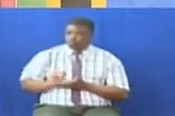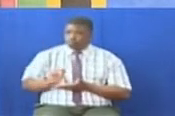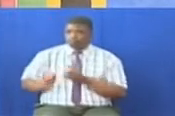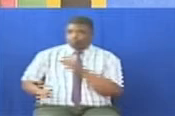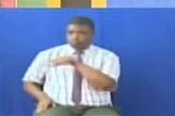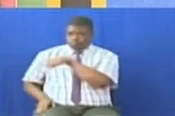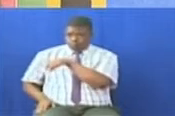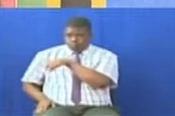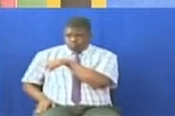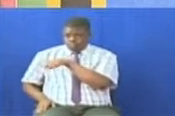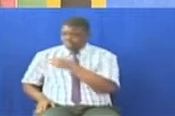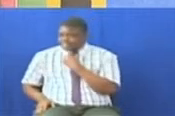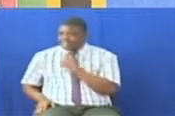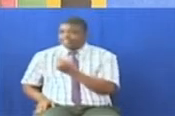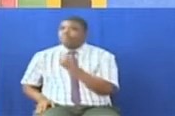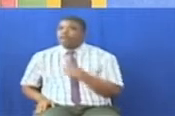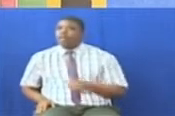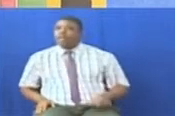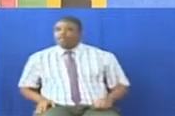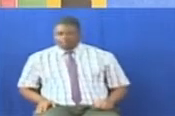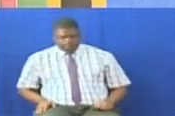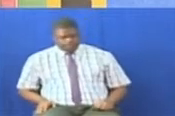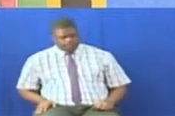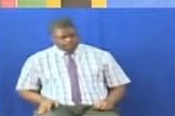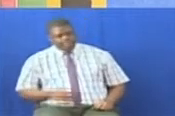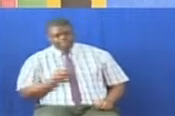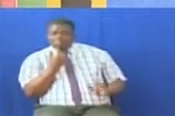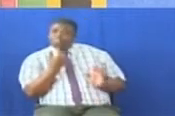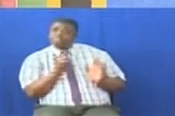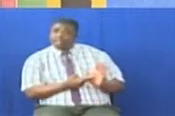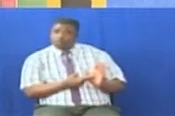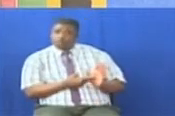kama ifuatavyo. Mfano, kuna manunuzi ya bidhaa na huduma